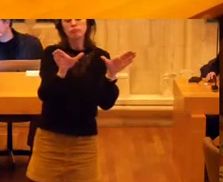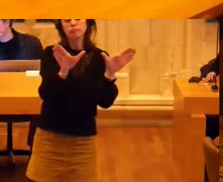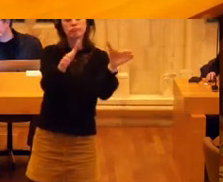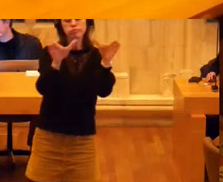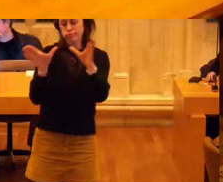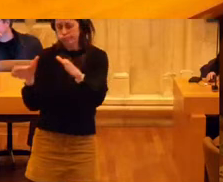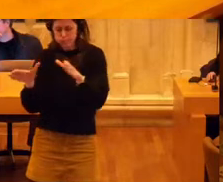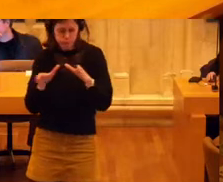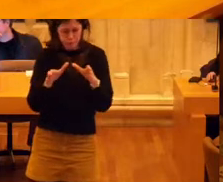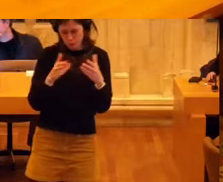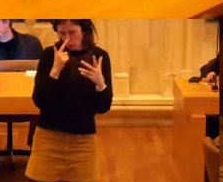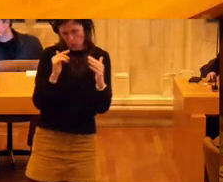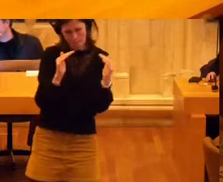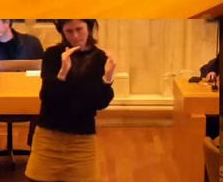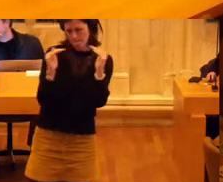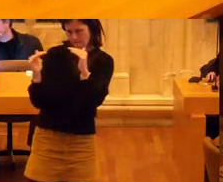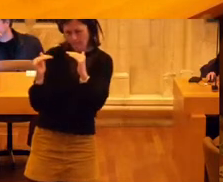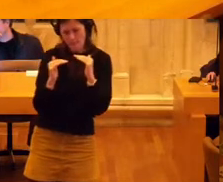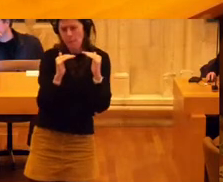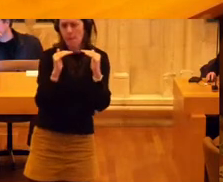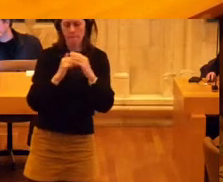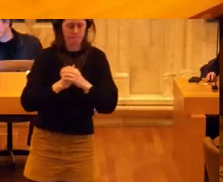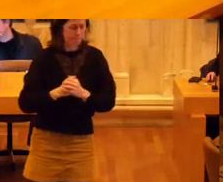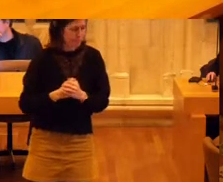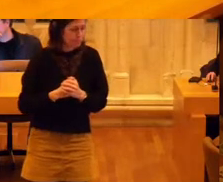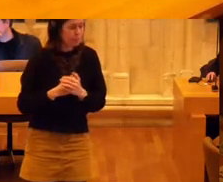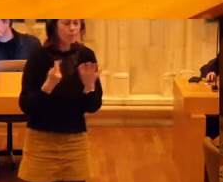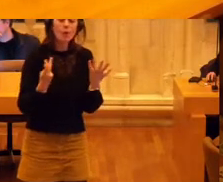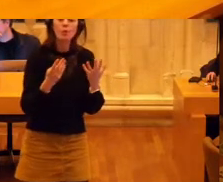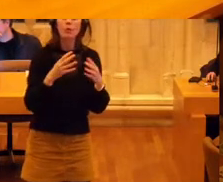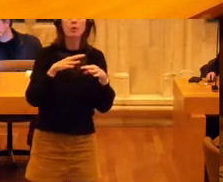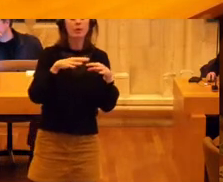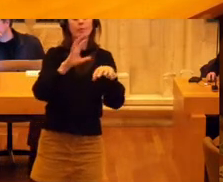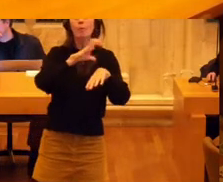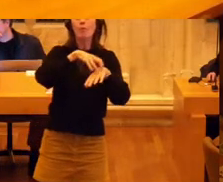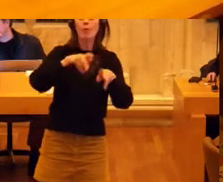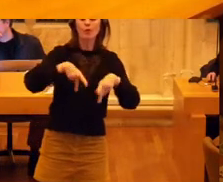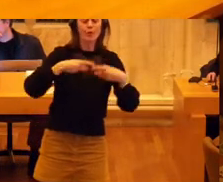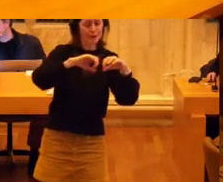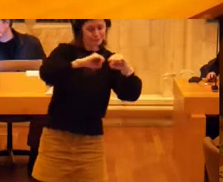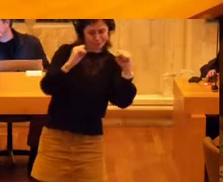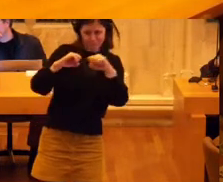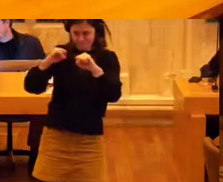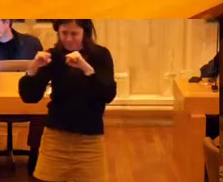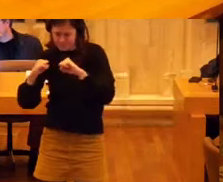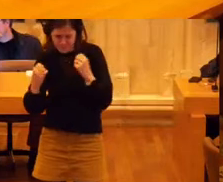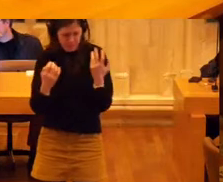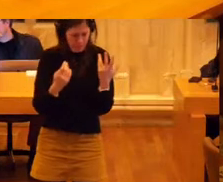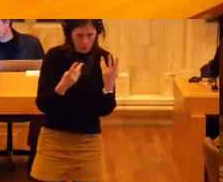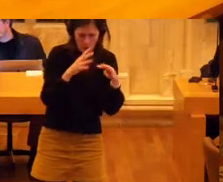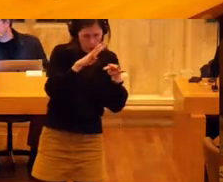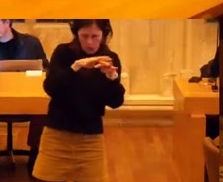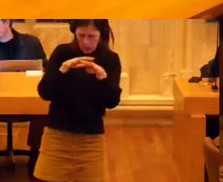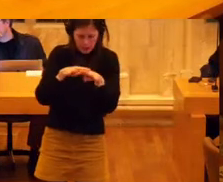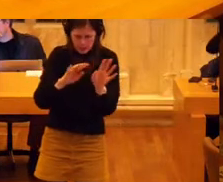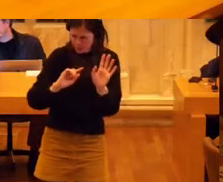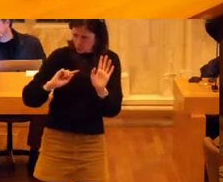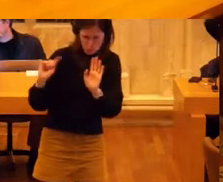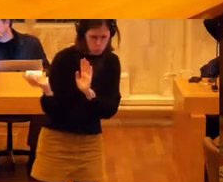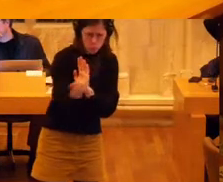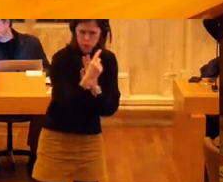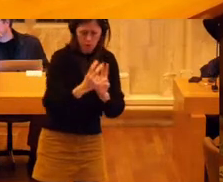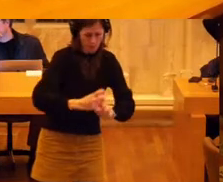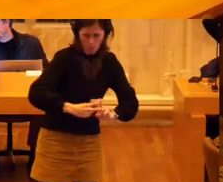vie. Au sein des pôles de vie et de chacun des quartiers, on a une augmentation dans tous les quartiers. Alors même des chiffres qui peuvent vous